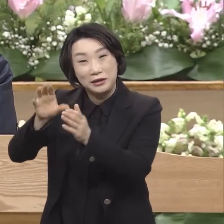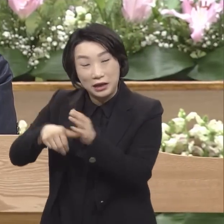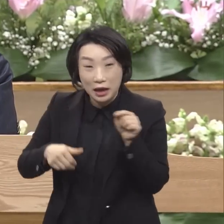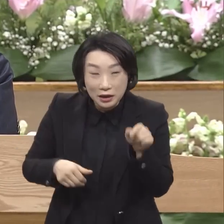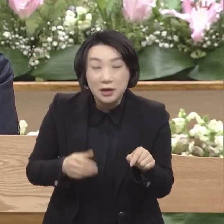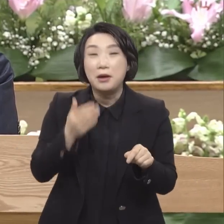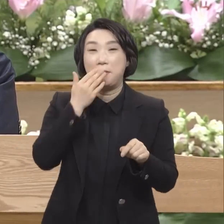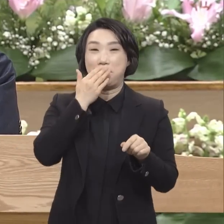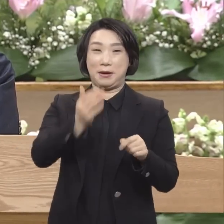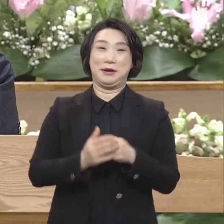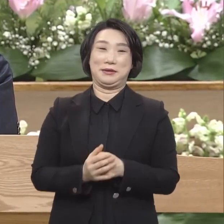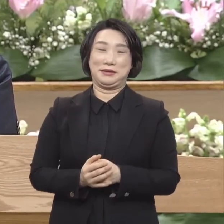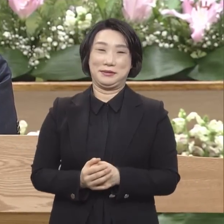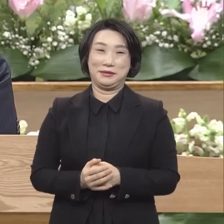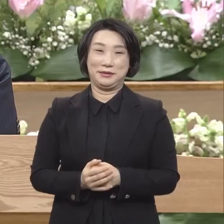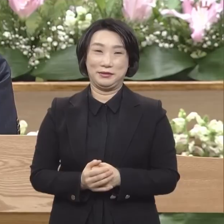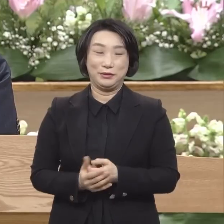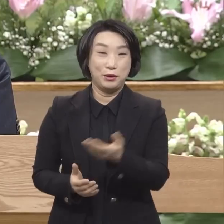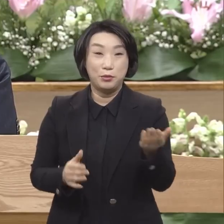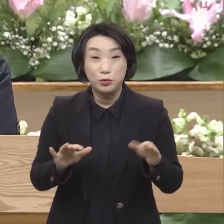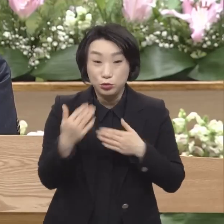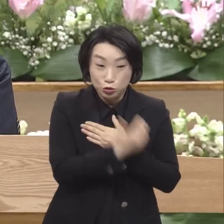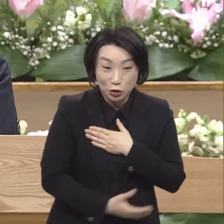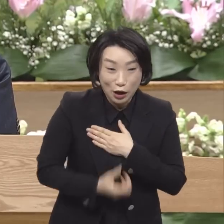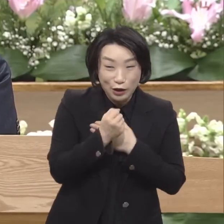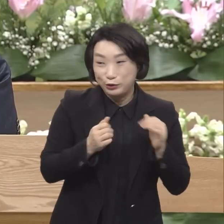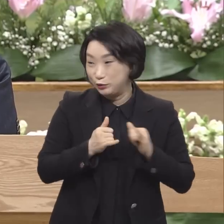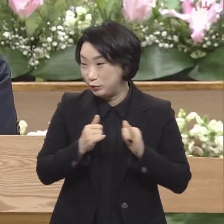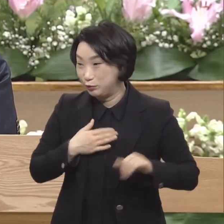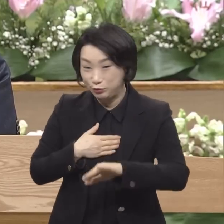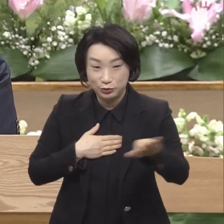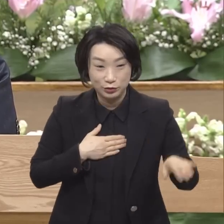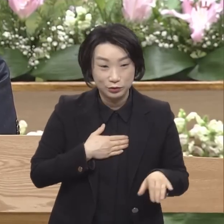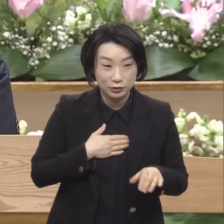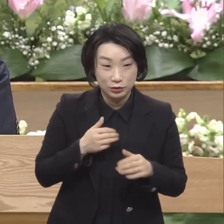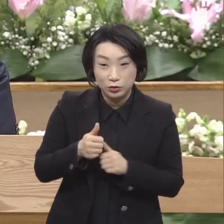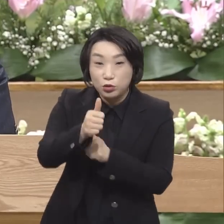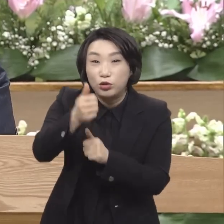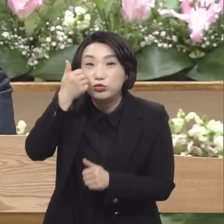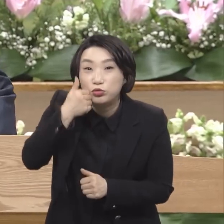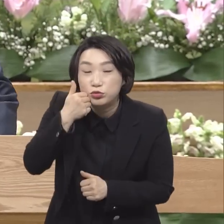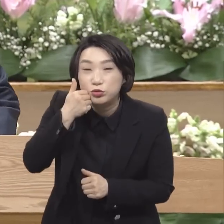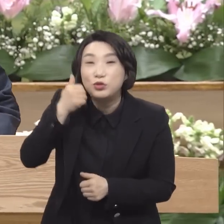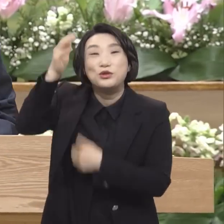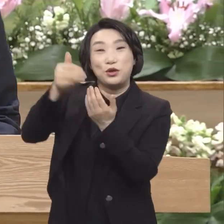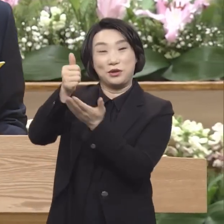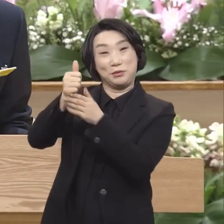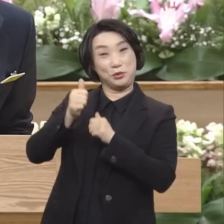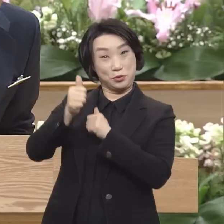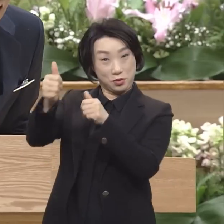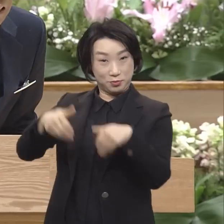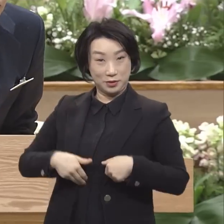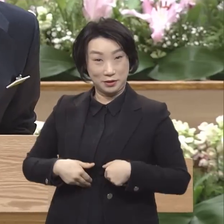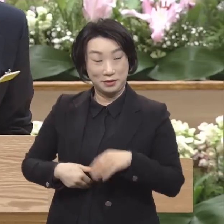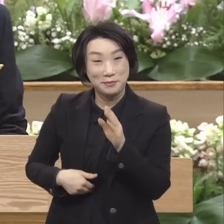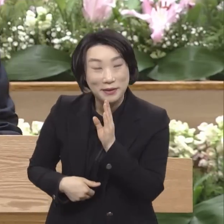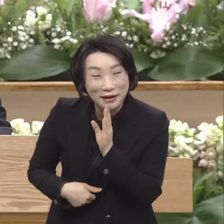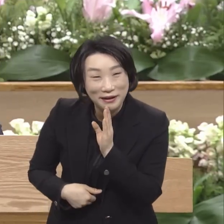가능하다. 그럼 육체를 가진 자는 누구를 쫓아야 되느냐? 성령을 쫓아야